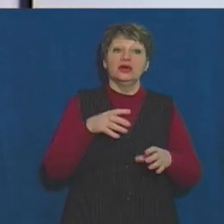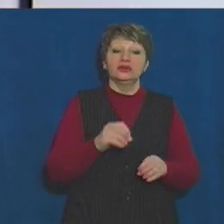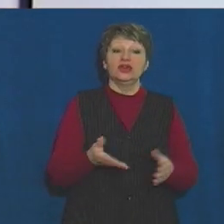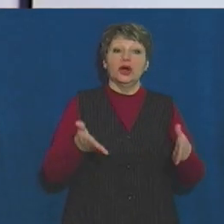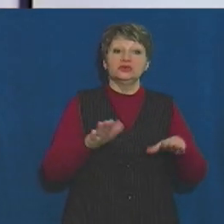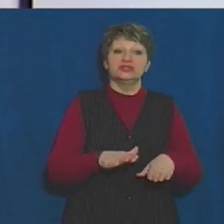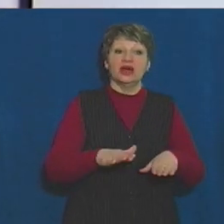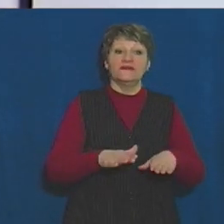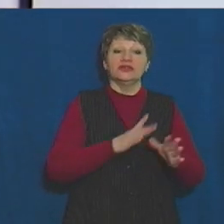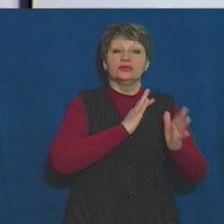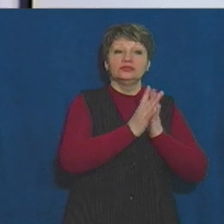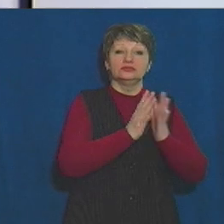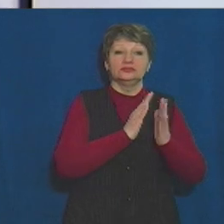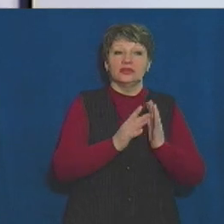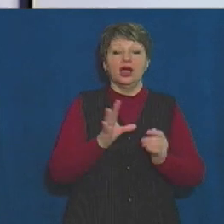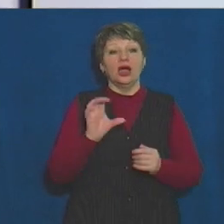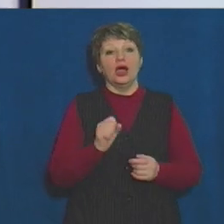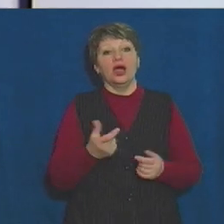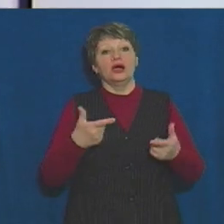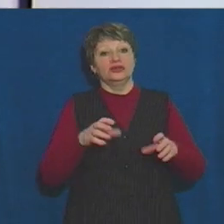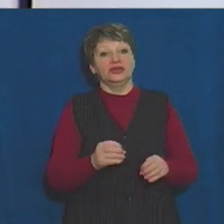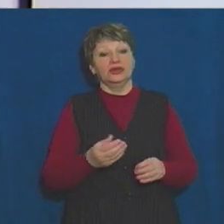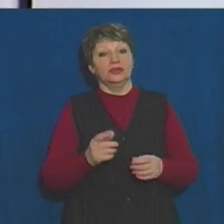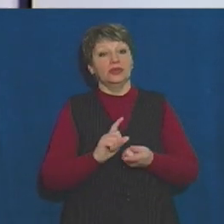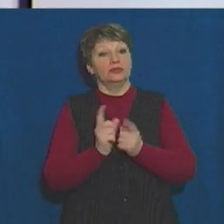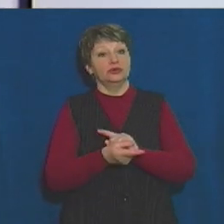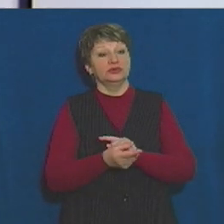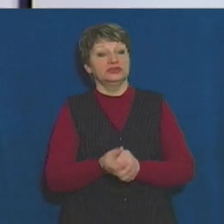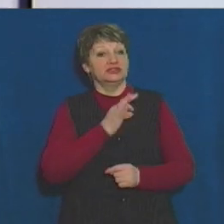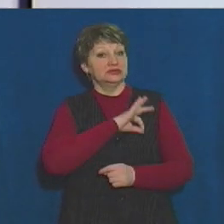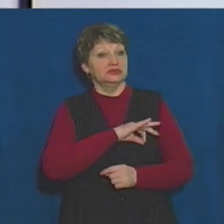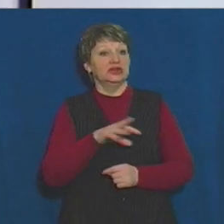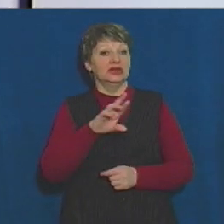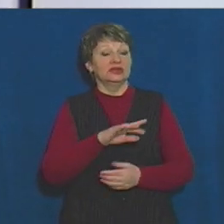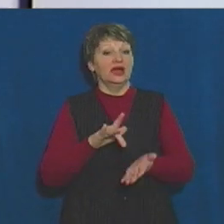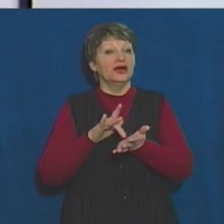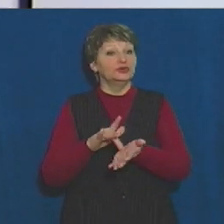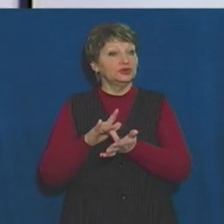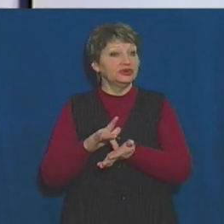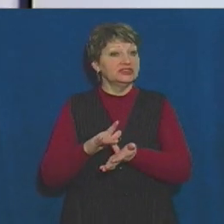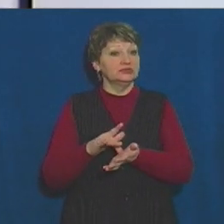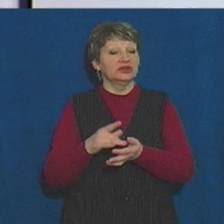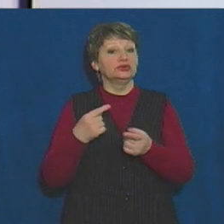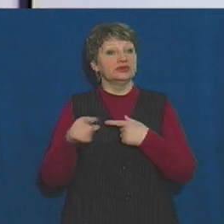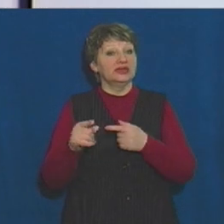а десь, можливо, використати там для туризму, десь рекреаційні ліси якісь зробити,